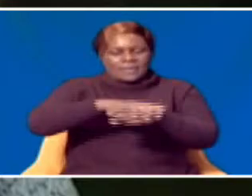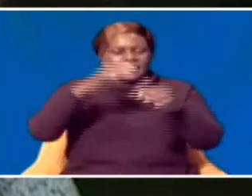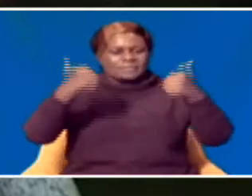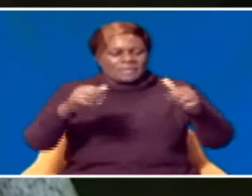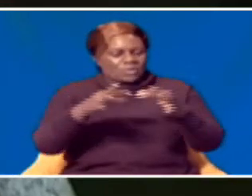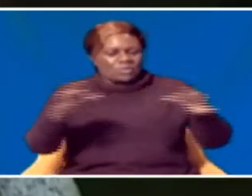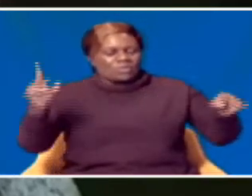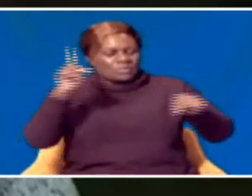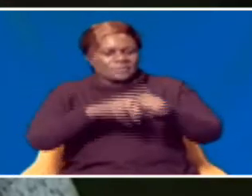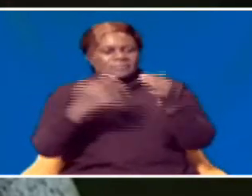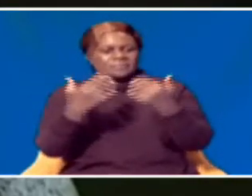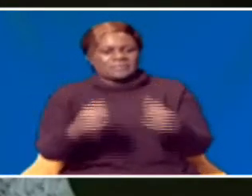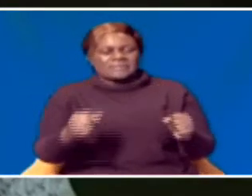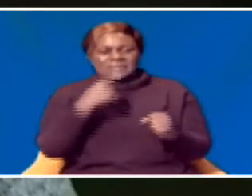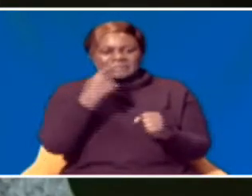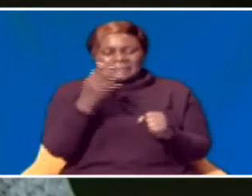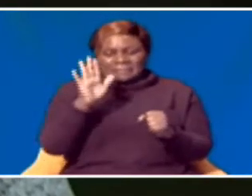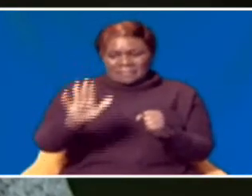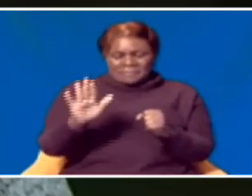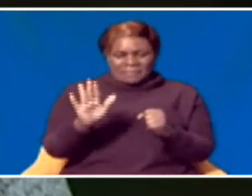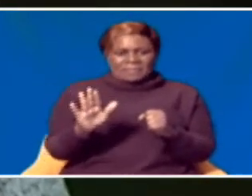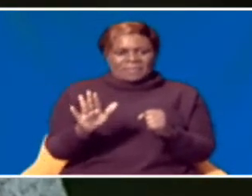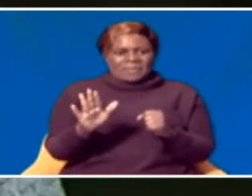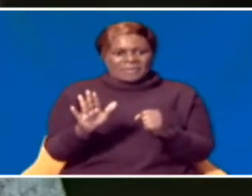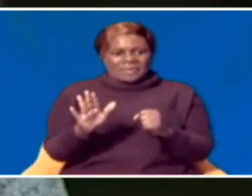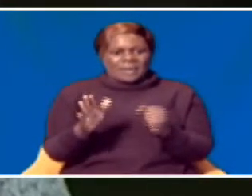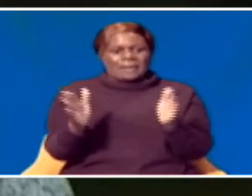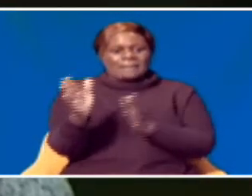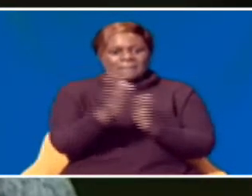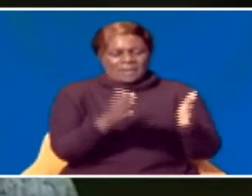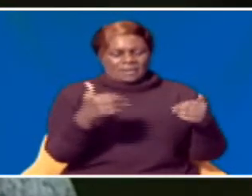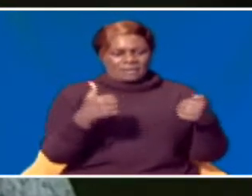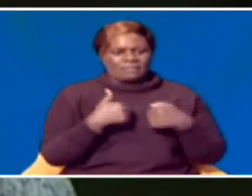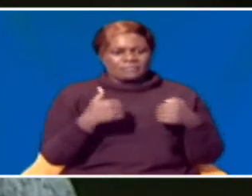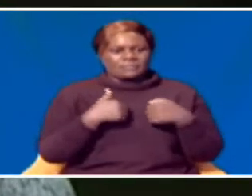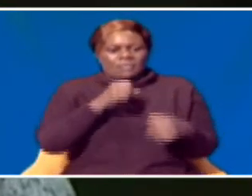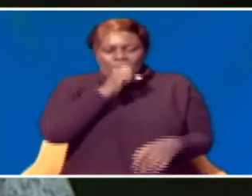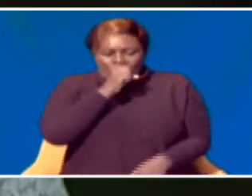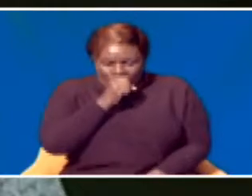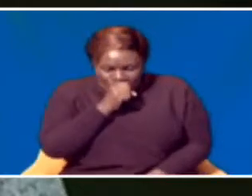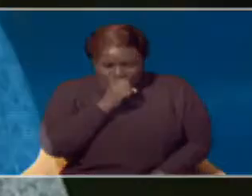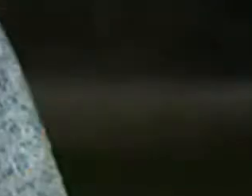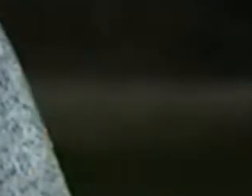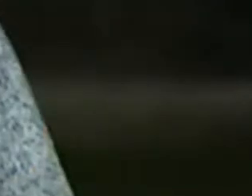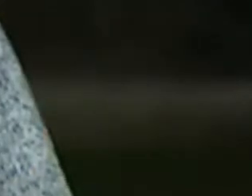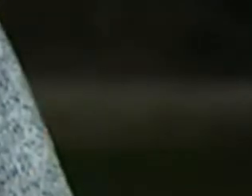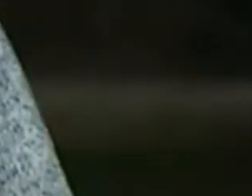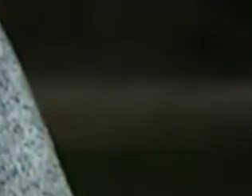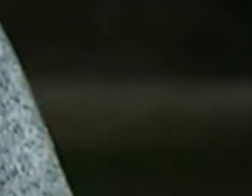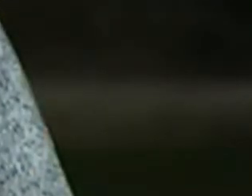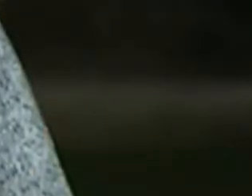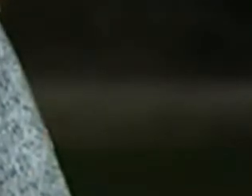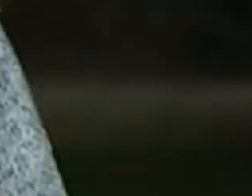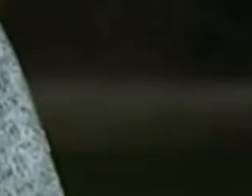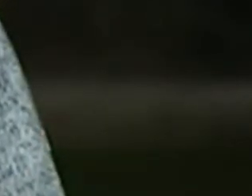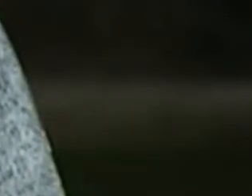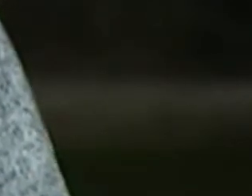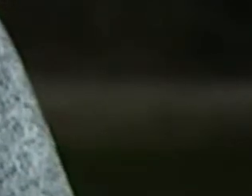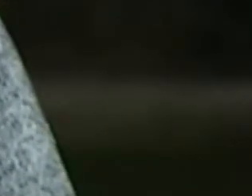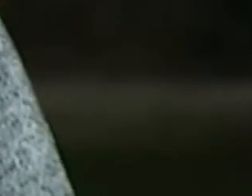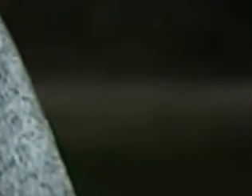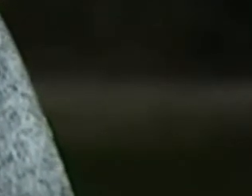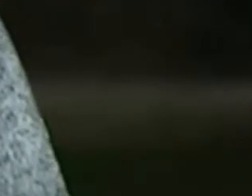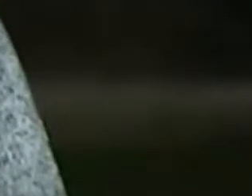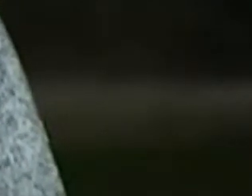mrefu. So rais amesema yeye ana mpango ya kuhakikisha kwamba shida ambayo imekuwa Nzoia